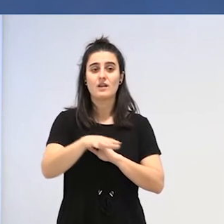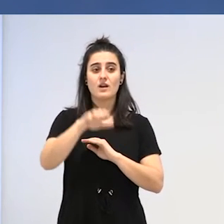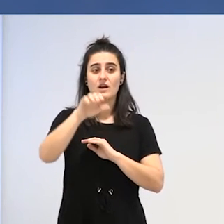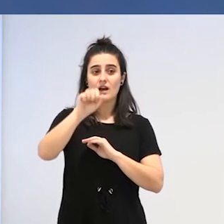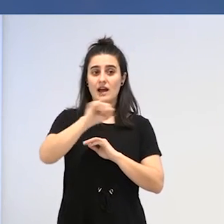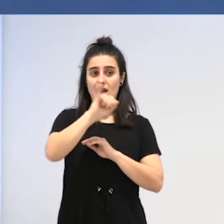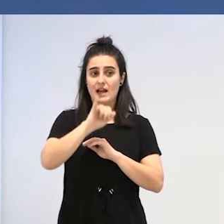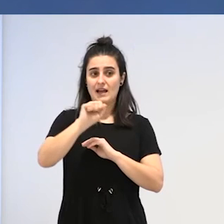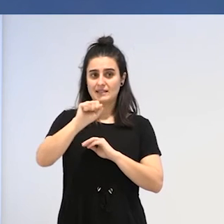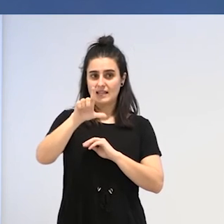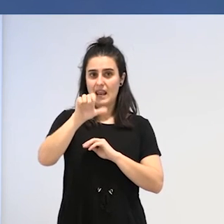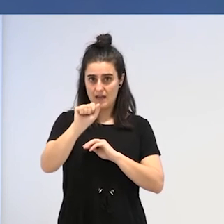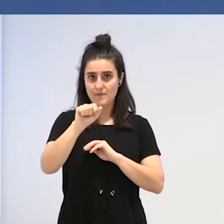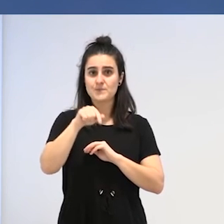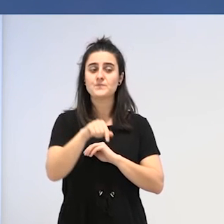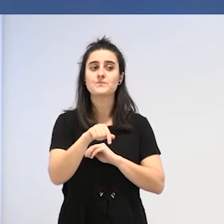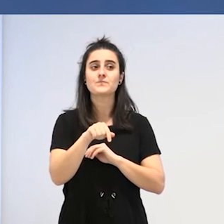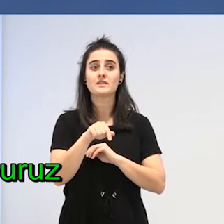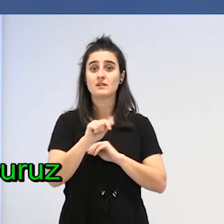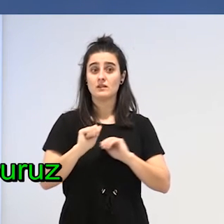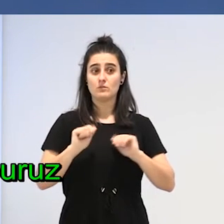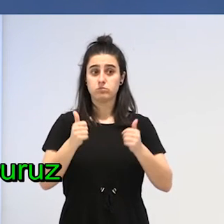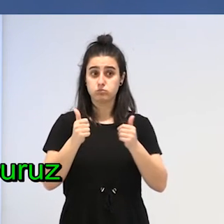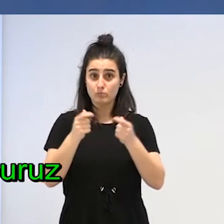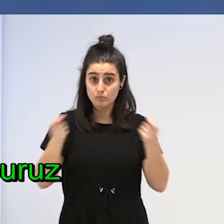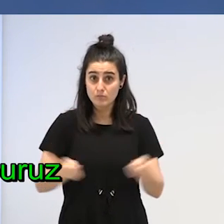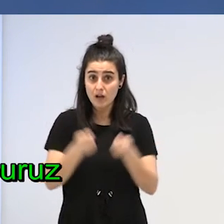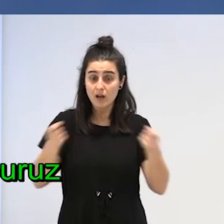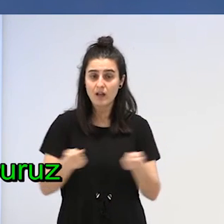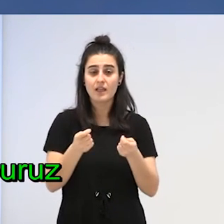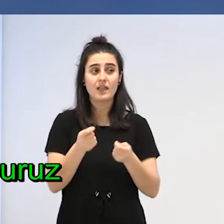Lasierran, eta lehenengo zenbakiak Araban kokatutako